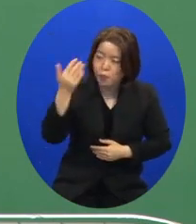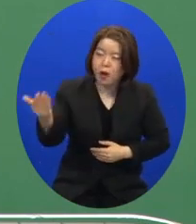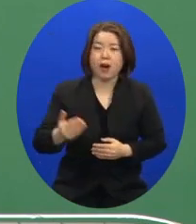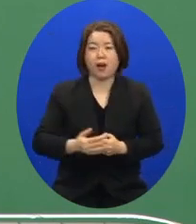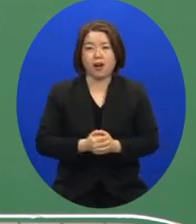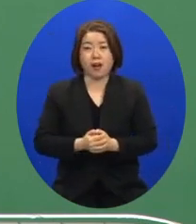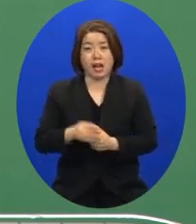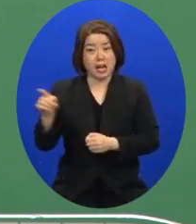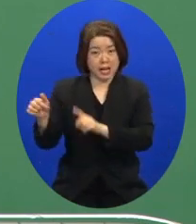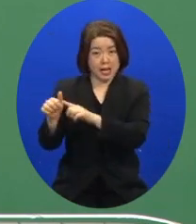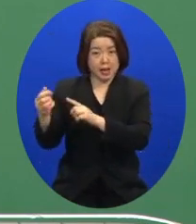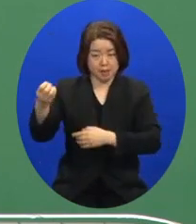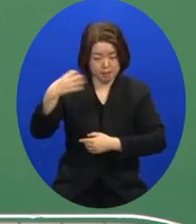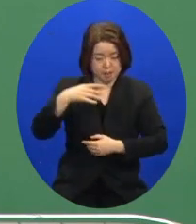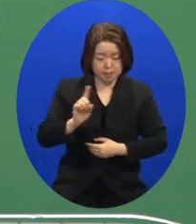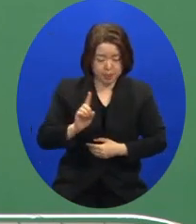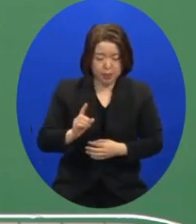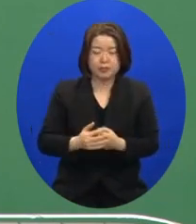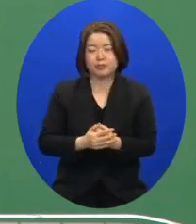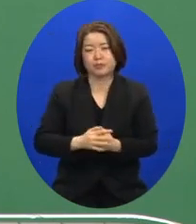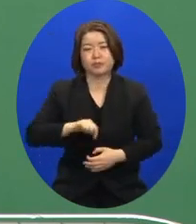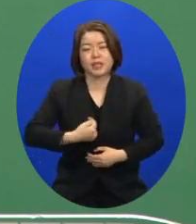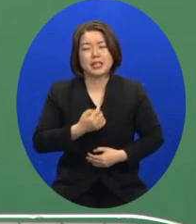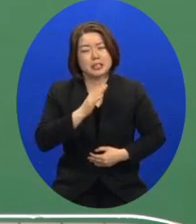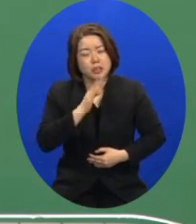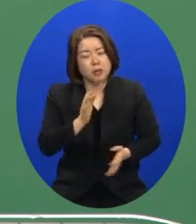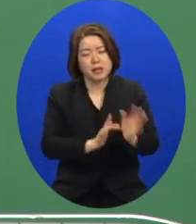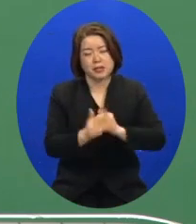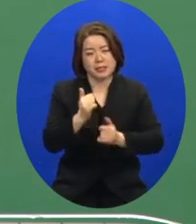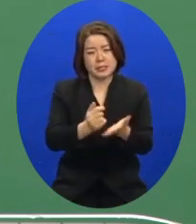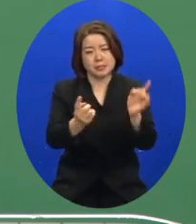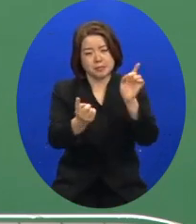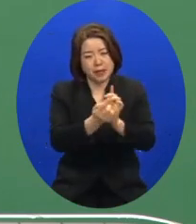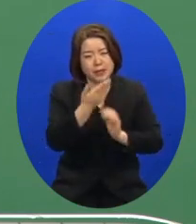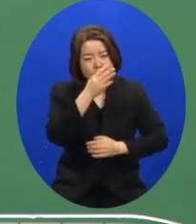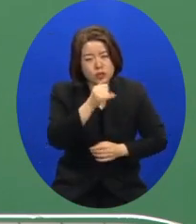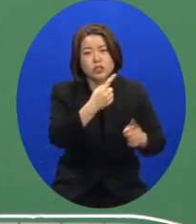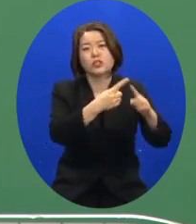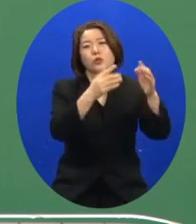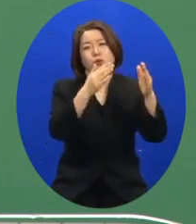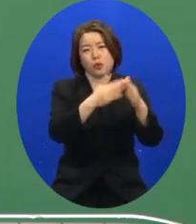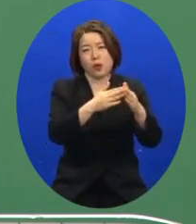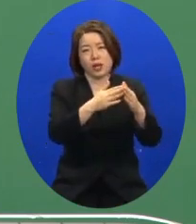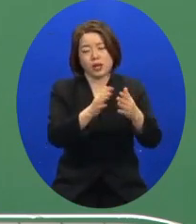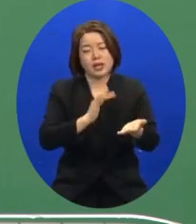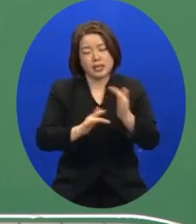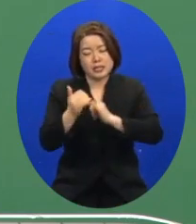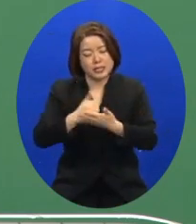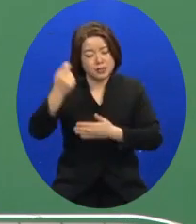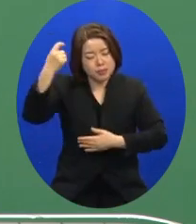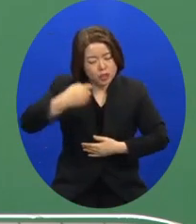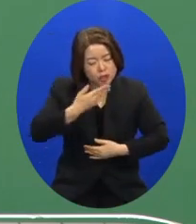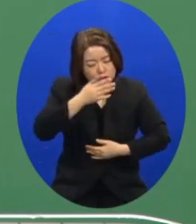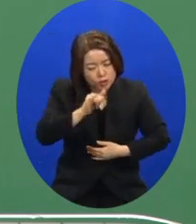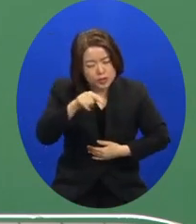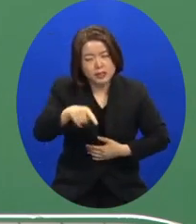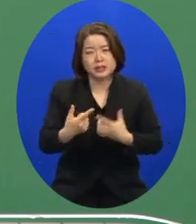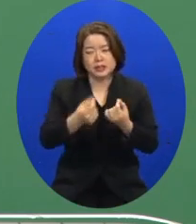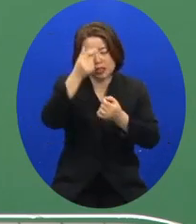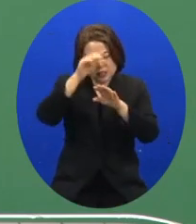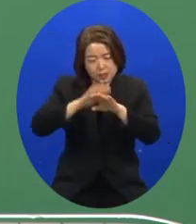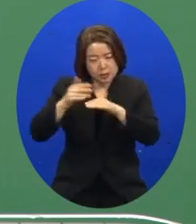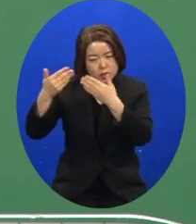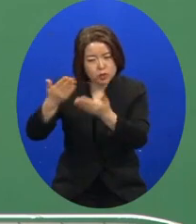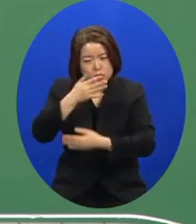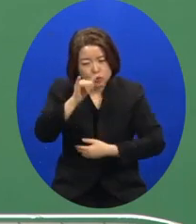하시는 이야기가 자기는 정말 예수님을 만날 수 있는 교회, 예수님을 느낄 수 있는 그런 예배를 드릴 수